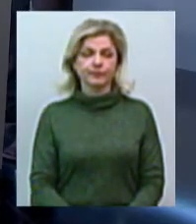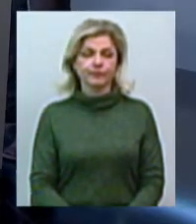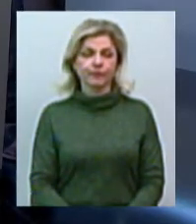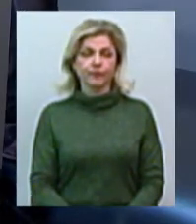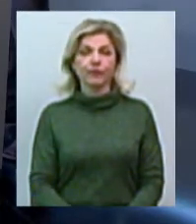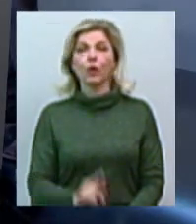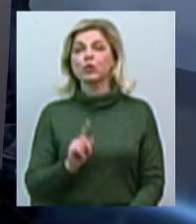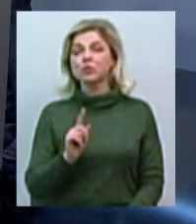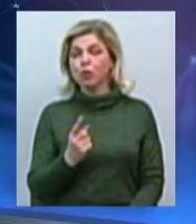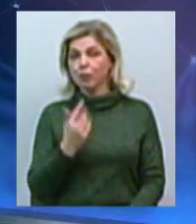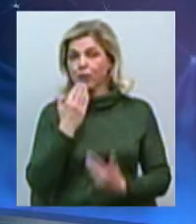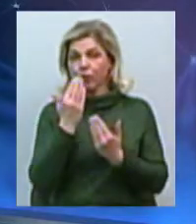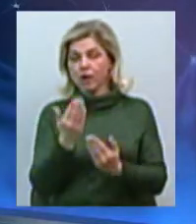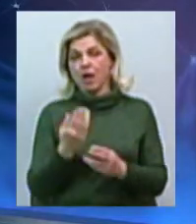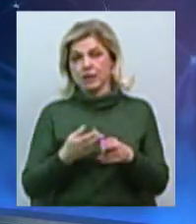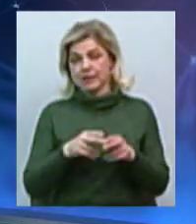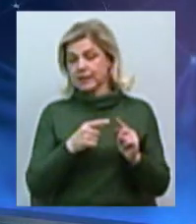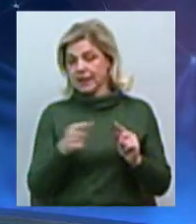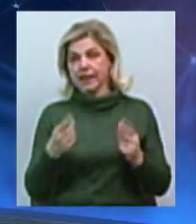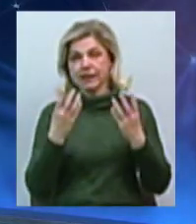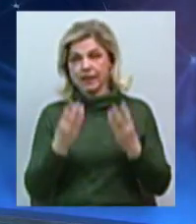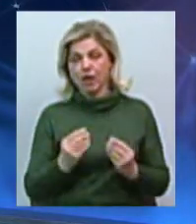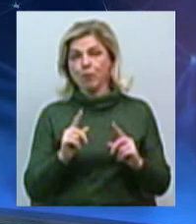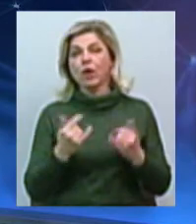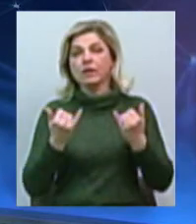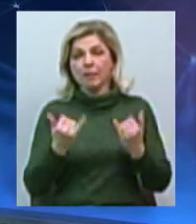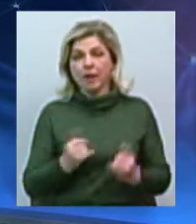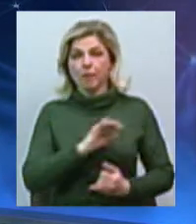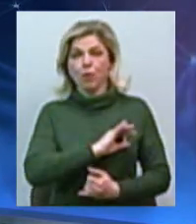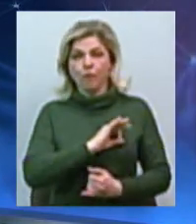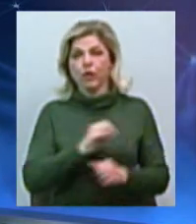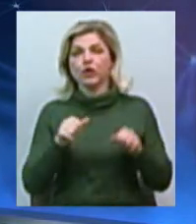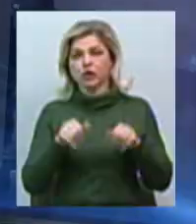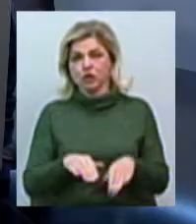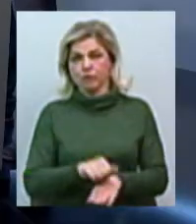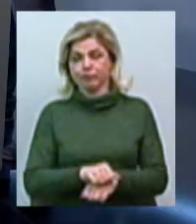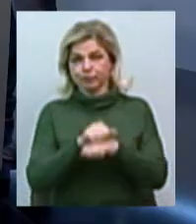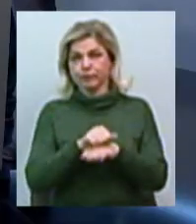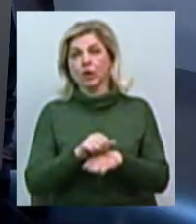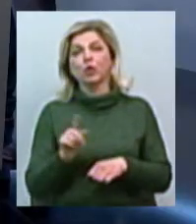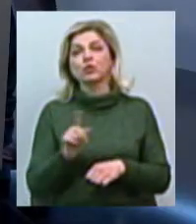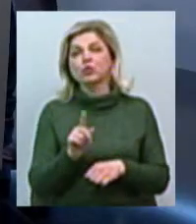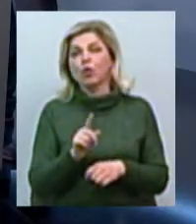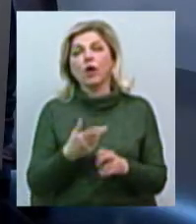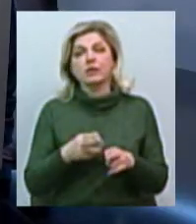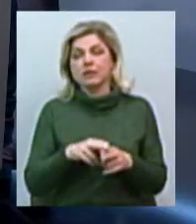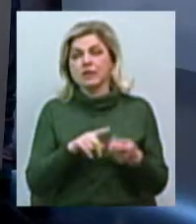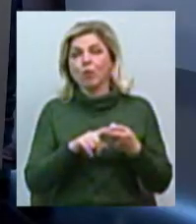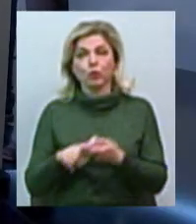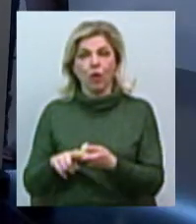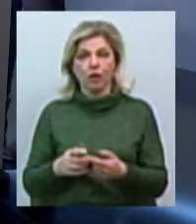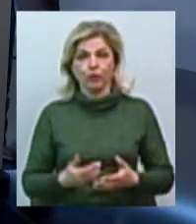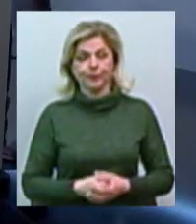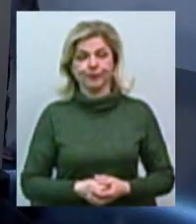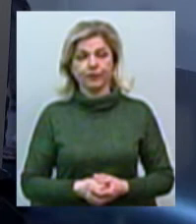Юрію, чому саме у ці дні, чому саме тепер профспілки вирішили протестувати? Щось до цього спонукало? Ну, до